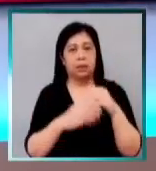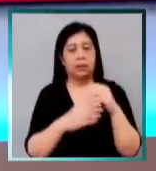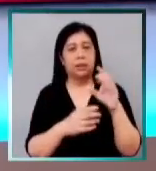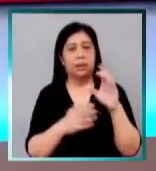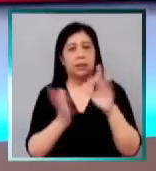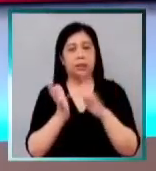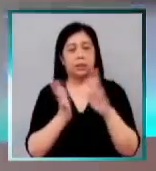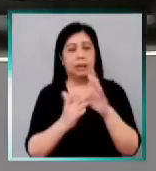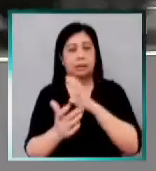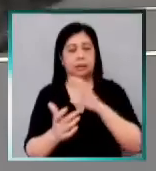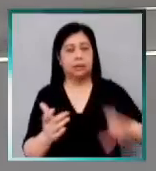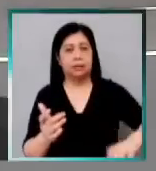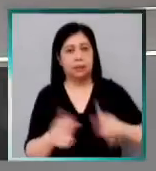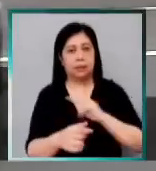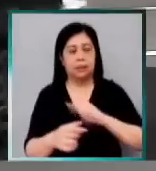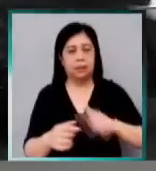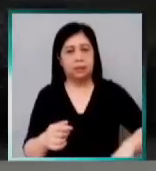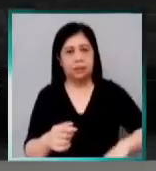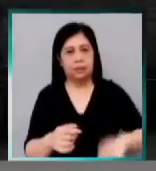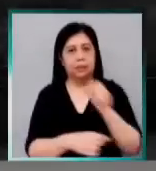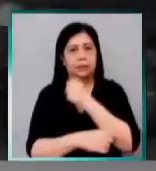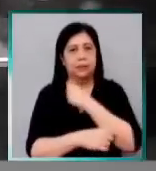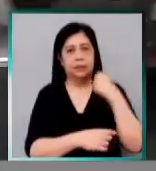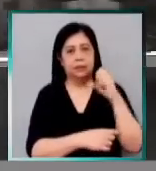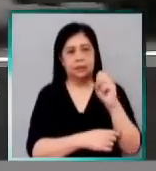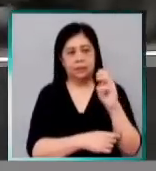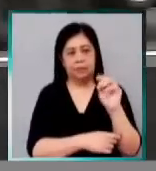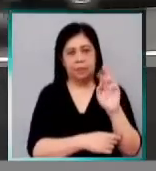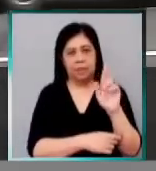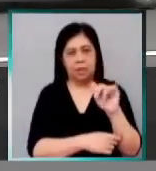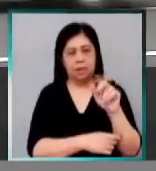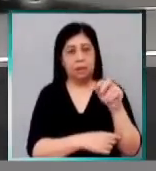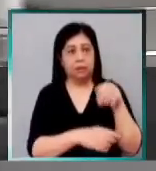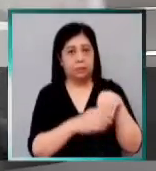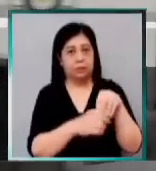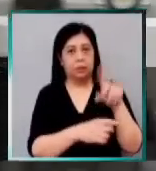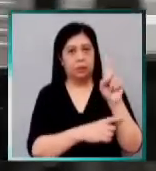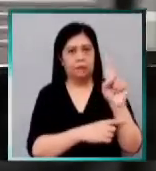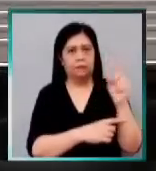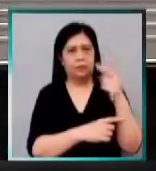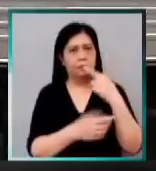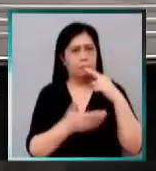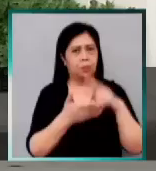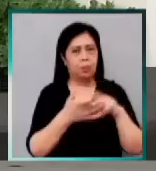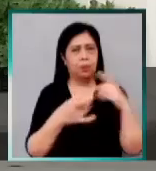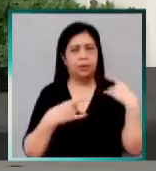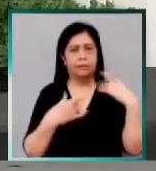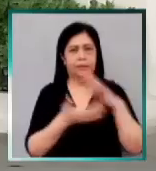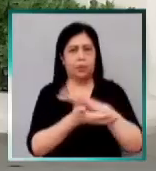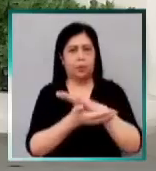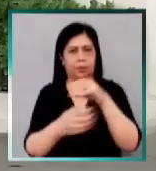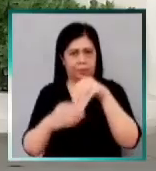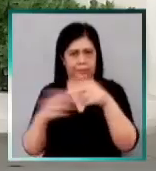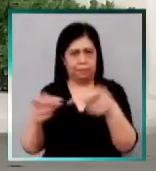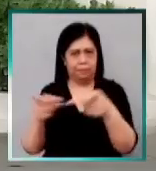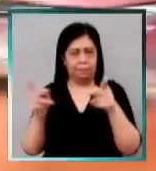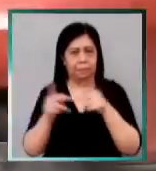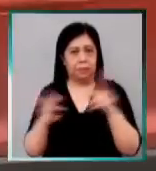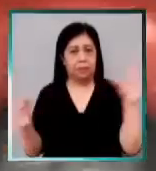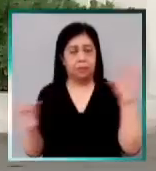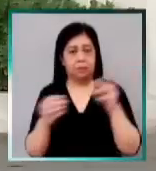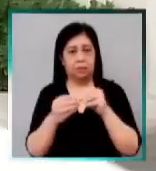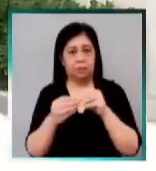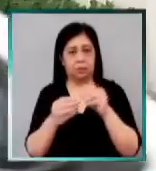Seminary. Ayon sa Quezon City LGU, isa siya sa 2 napaulat na nagka-COVID doon. Sa kabuuan, 25